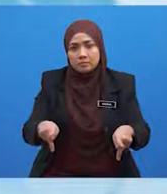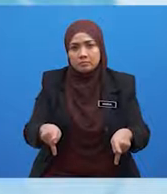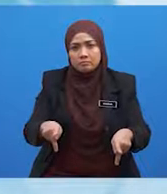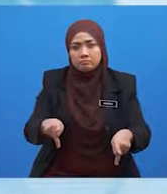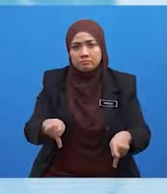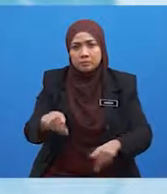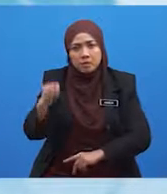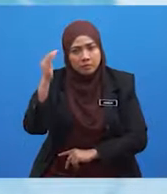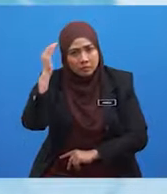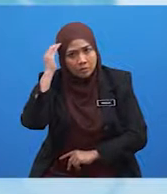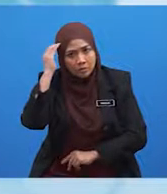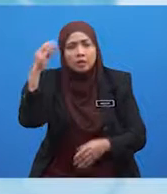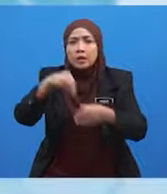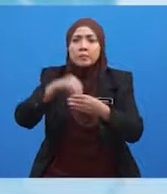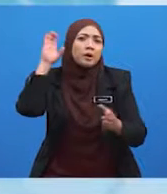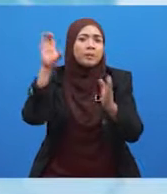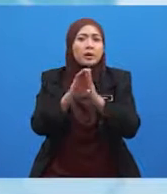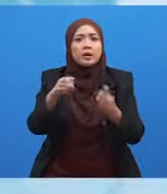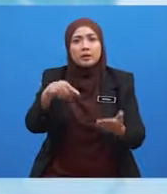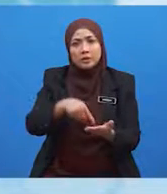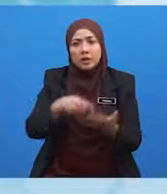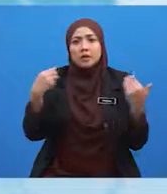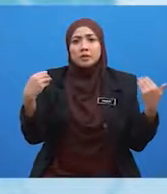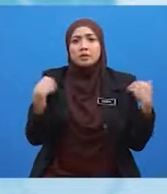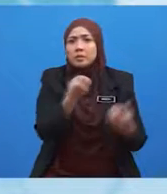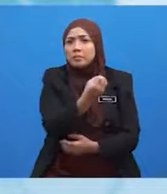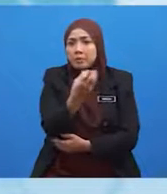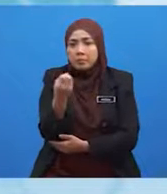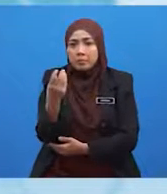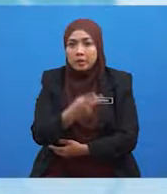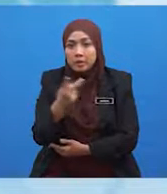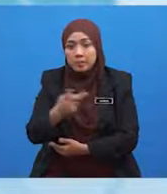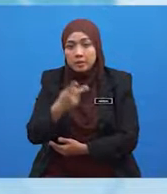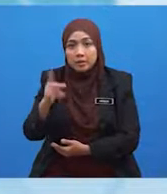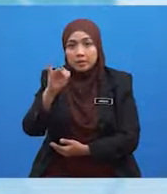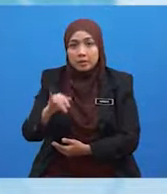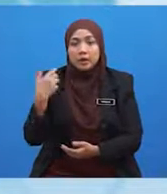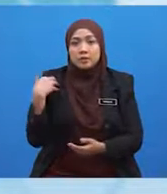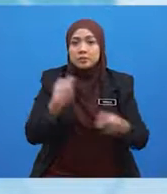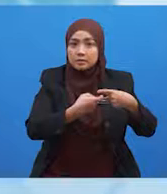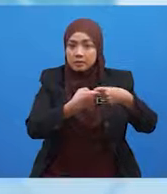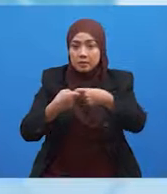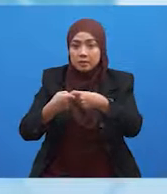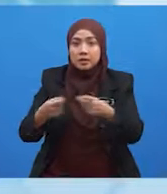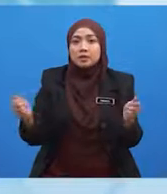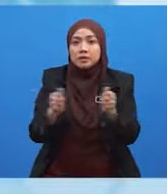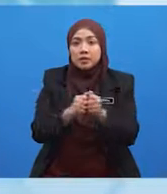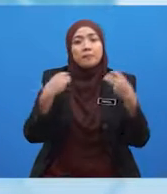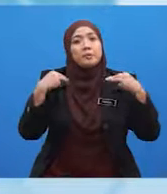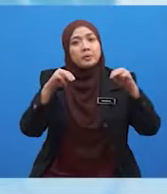dalam gambar ini terdapat UT Enim Ad yang dikaitkan dengan pemasaran